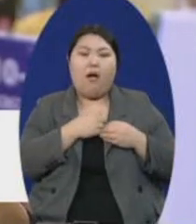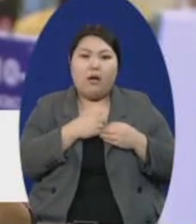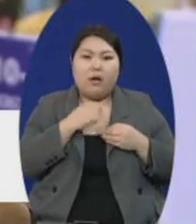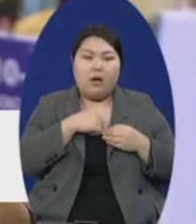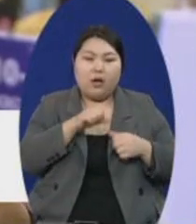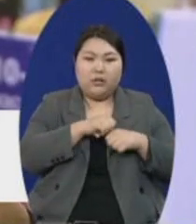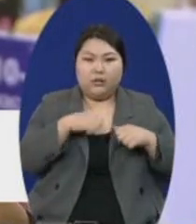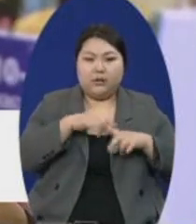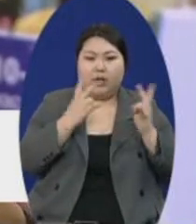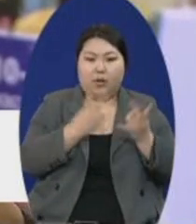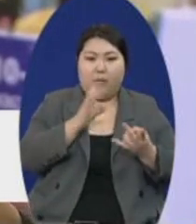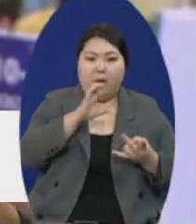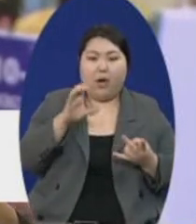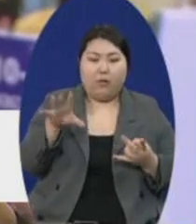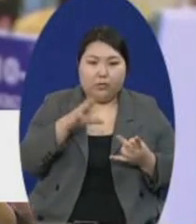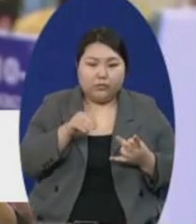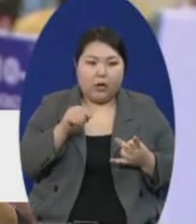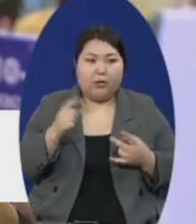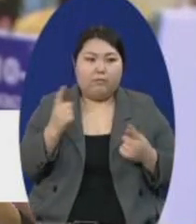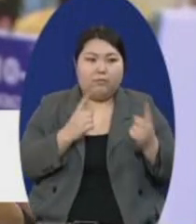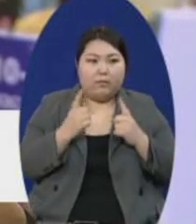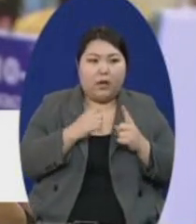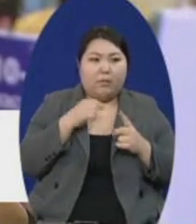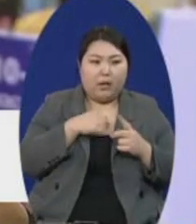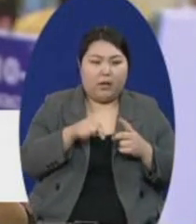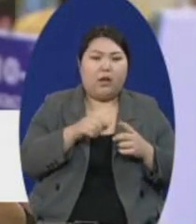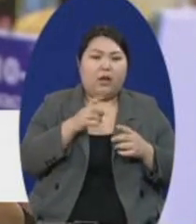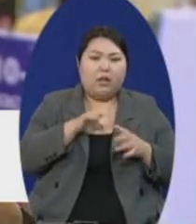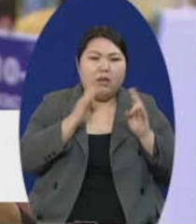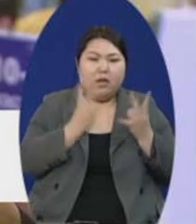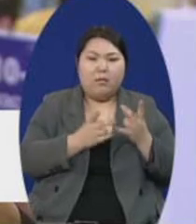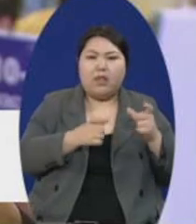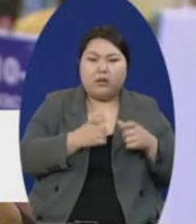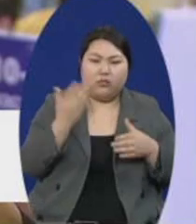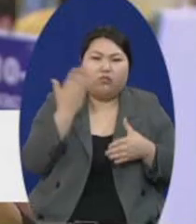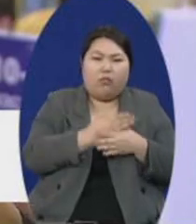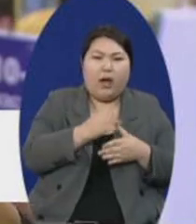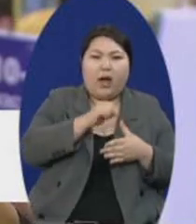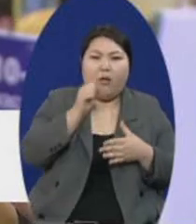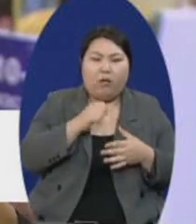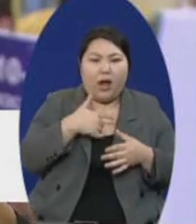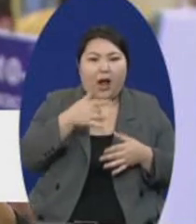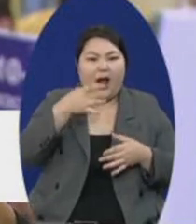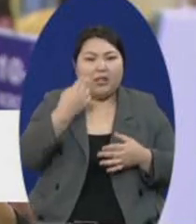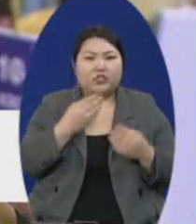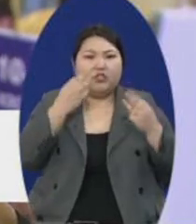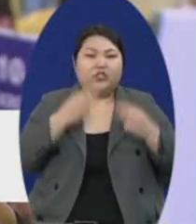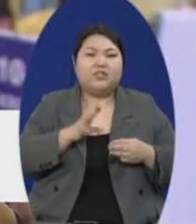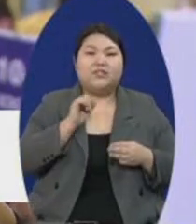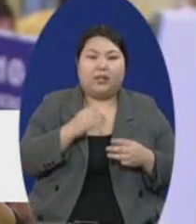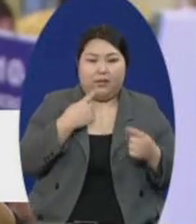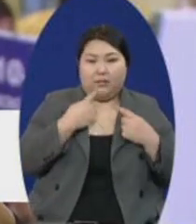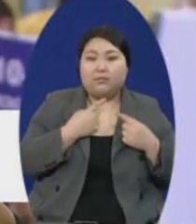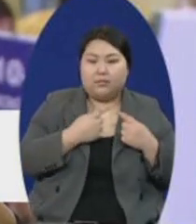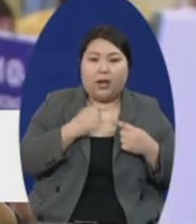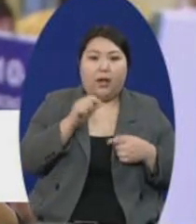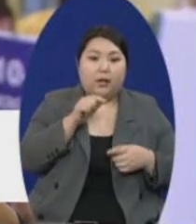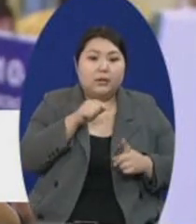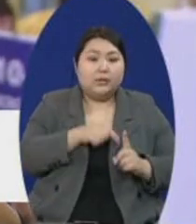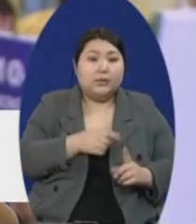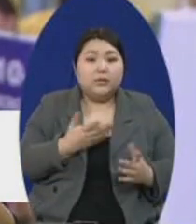иргэний нийгмийн байгууллагын хурл хийсэн. Иймд зөвхөн боломжтой асуудал гарч ирдэ. За